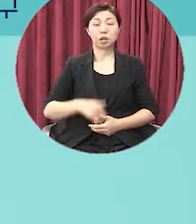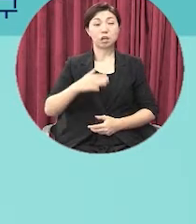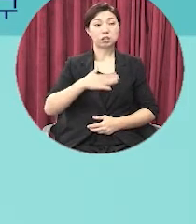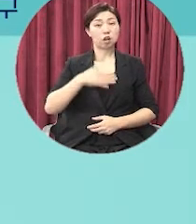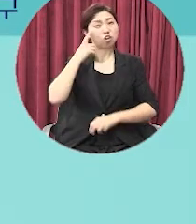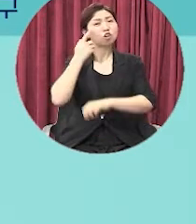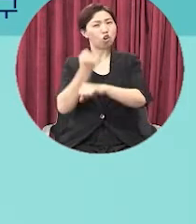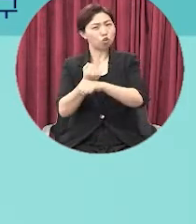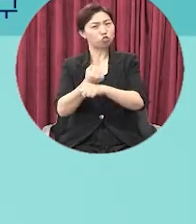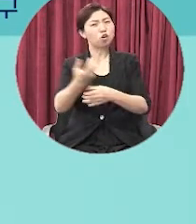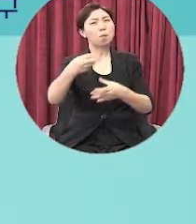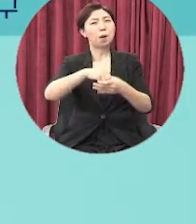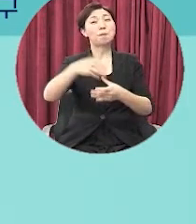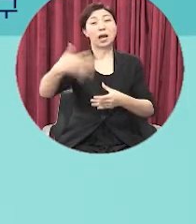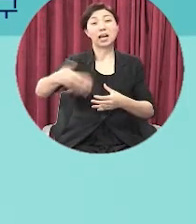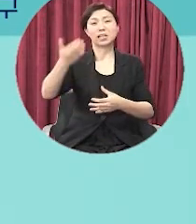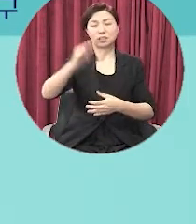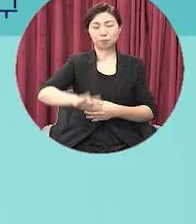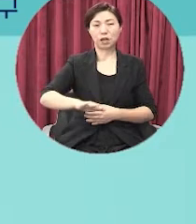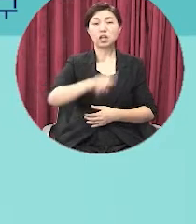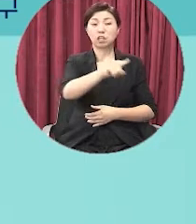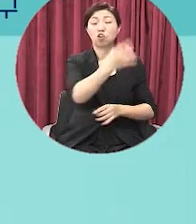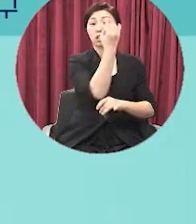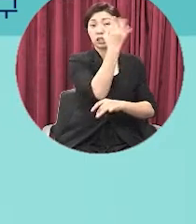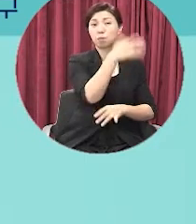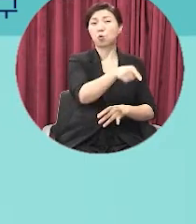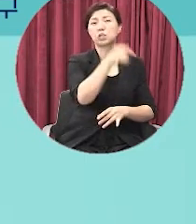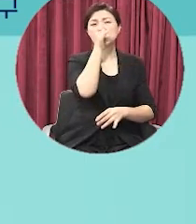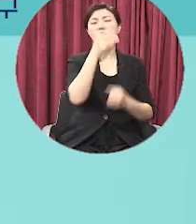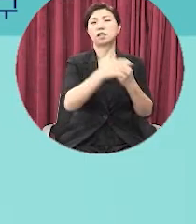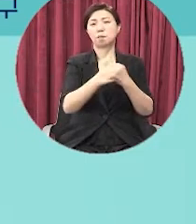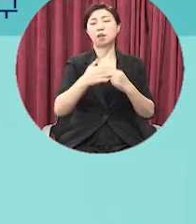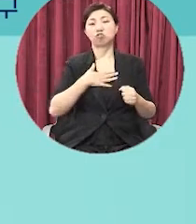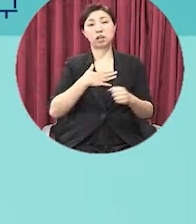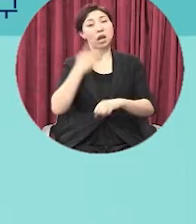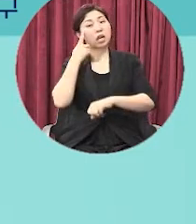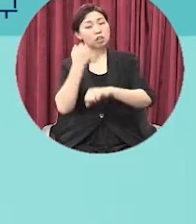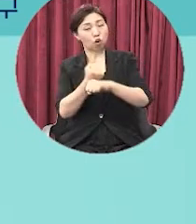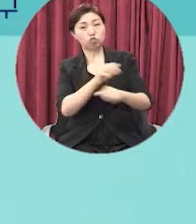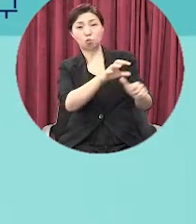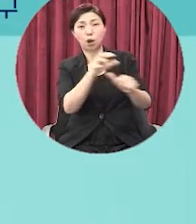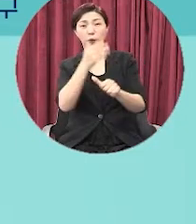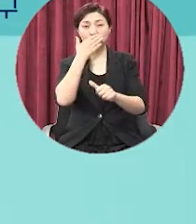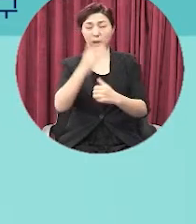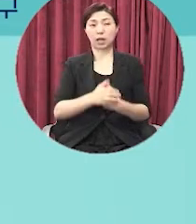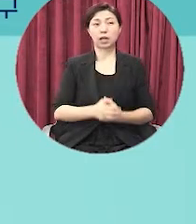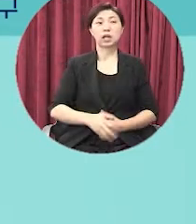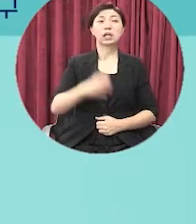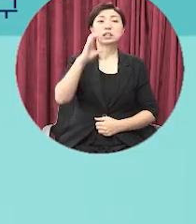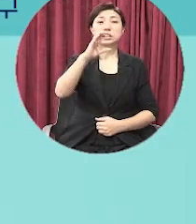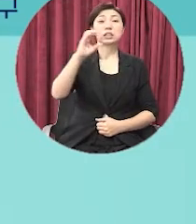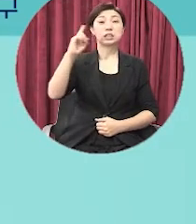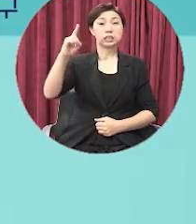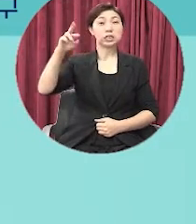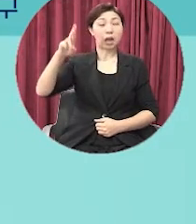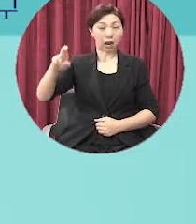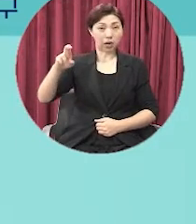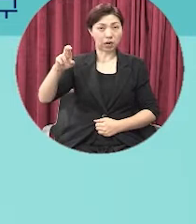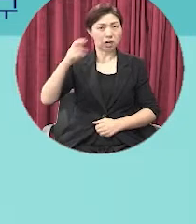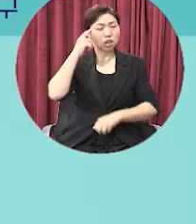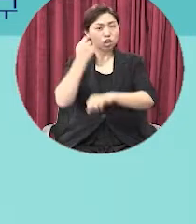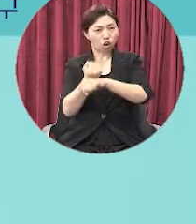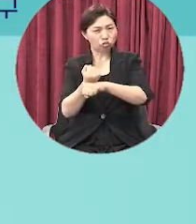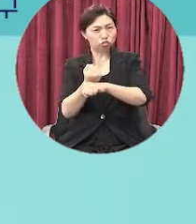아니구요 이런게 있기 때문에 변동이 가능하다 가 더 7개 언어로 는 서로 자지 댓글 통해서 연결할 수 있다라는 말씀을 그리